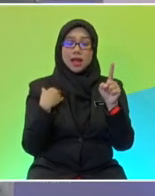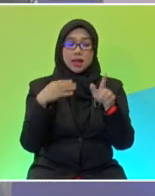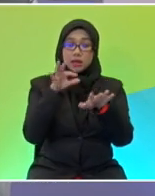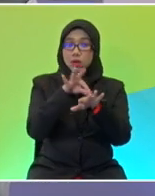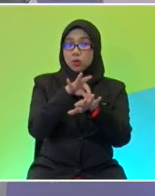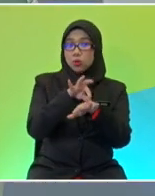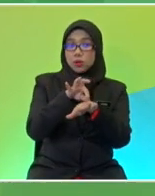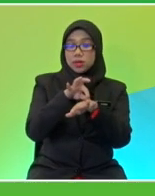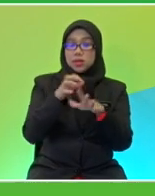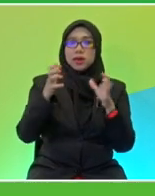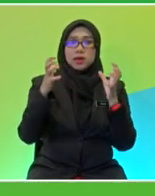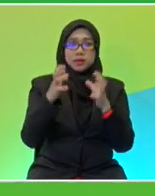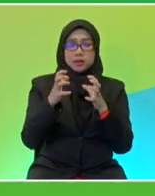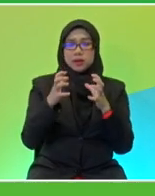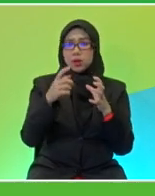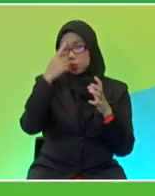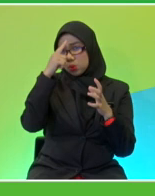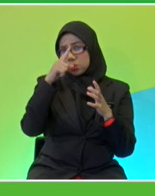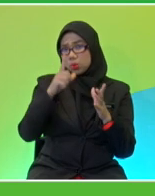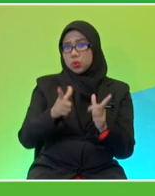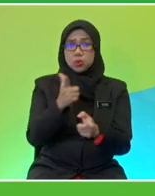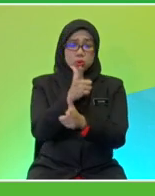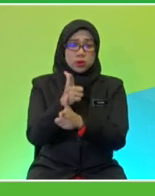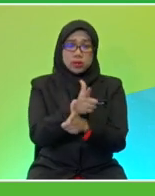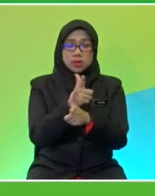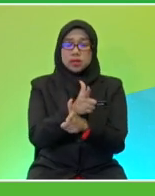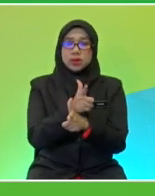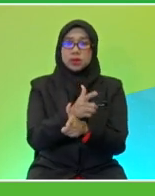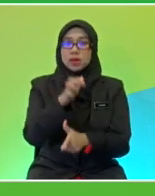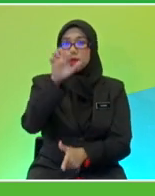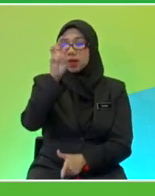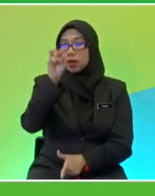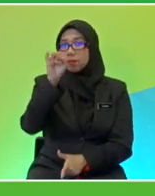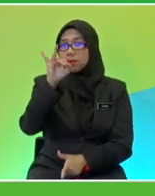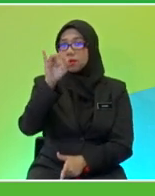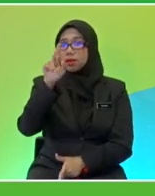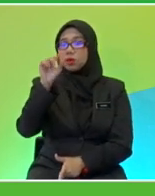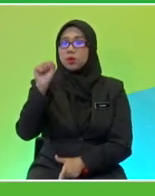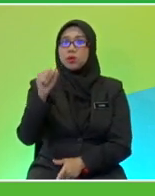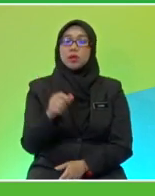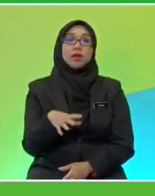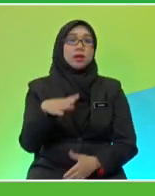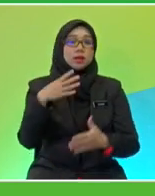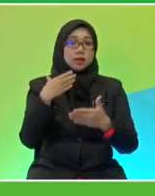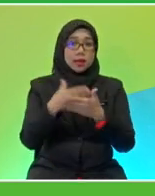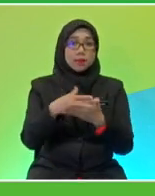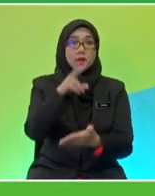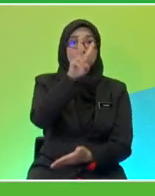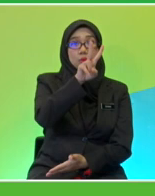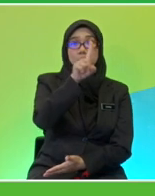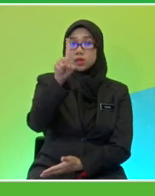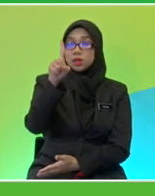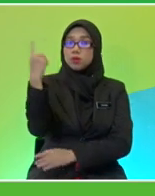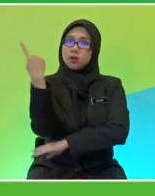dia nak lindungi embrio dia dan 21 hari untuk menetas jadi kita